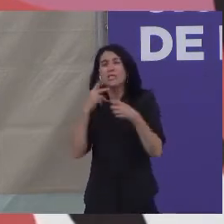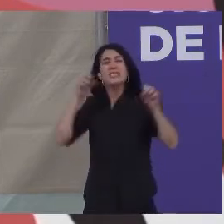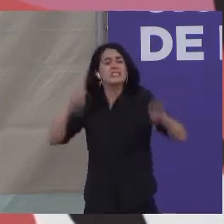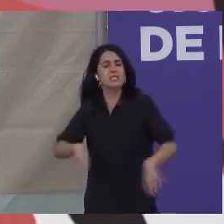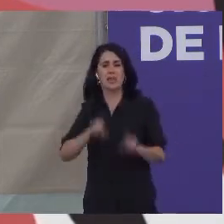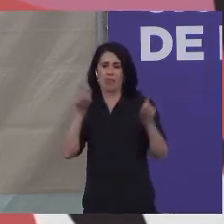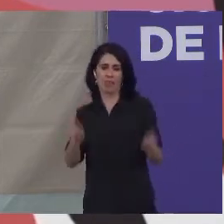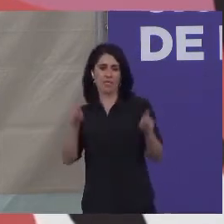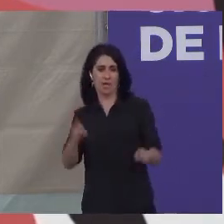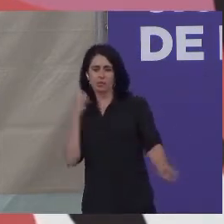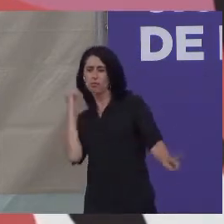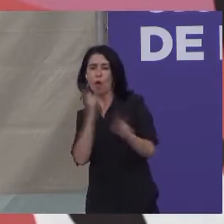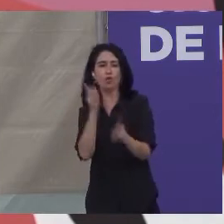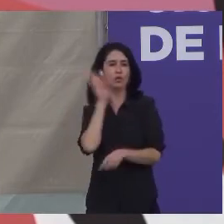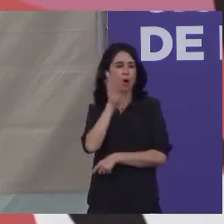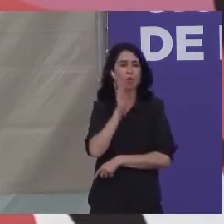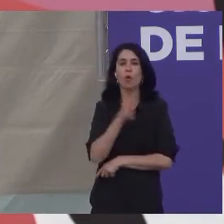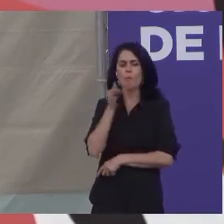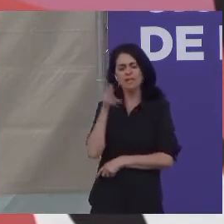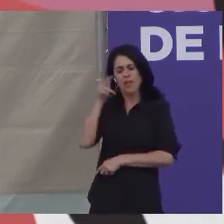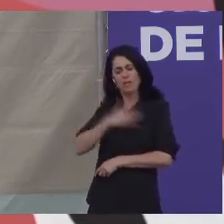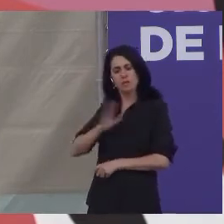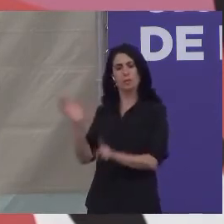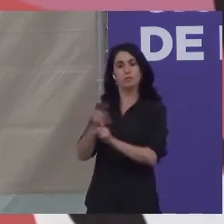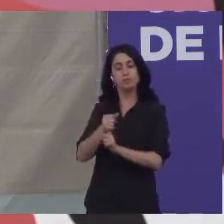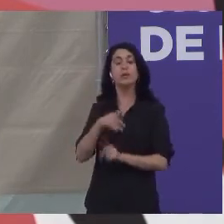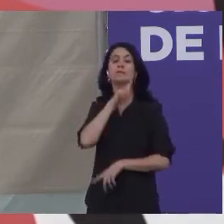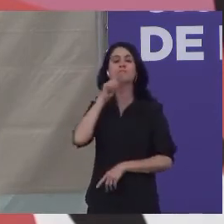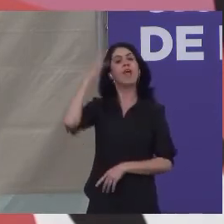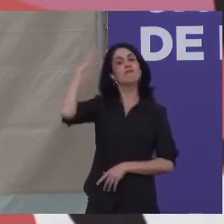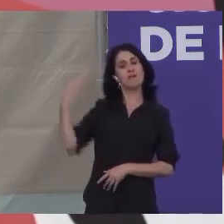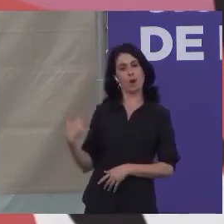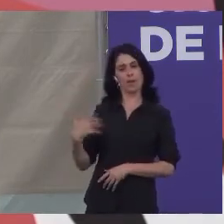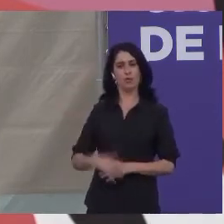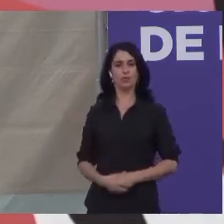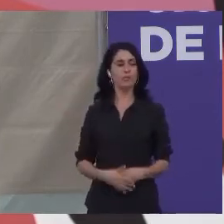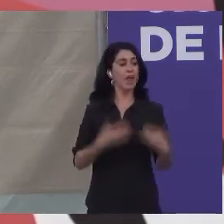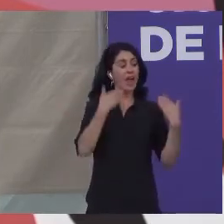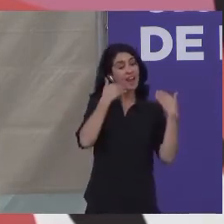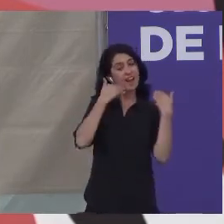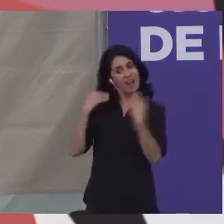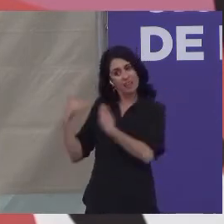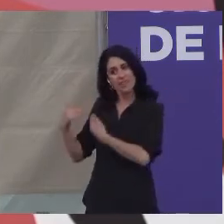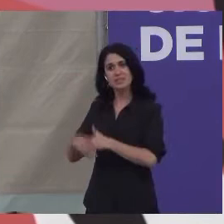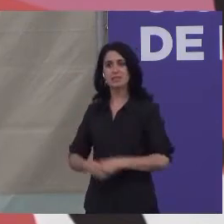corrupció i per als nostres drets, Fabiola Meco. Gràcies.